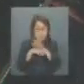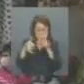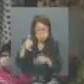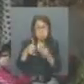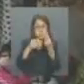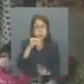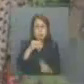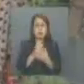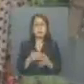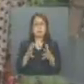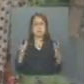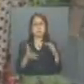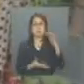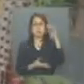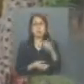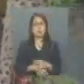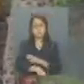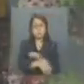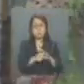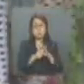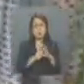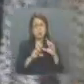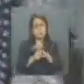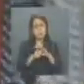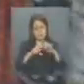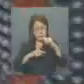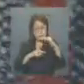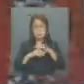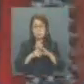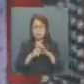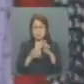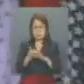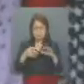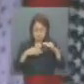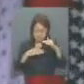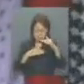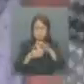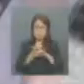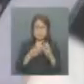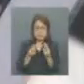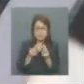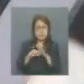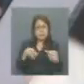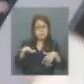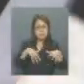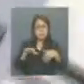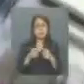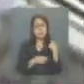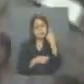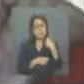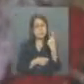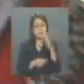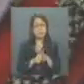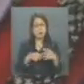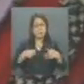รูปร่างใหญ่สูงอวบให้ใช้ผ้าพันคอผืนที่ไม่ใหญ่มากให้ใช้ขนาดกลางๆโดยเลือกเนื้อผ้าที่ทิ้งตัวพันคอ1รอบและทิ้งชายผ้